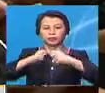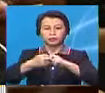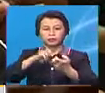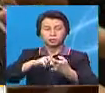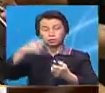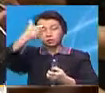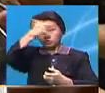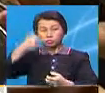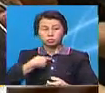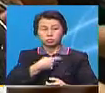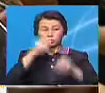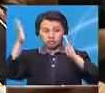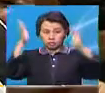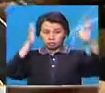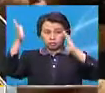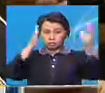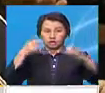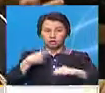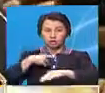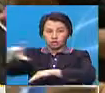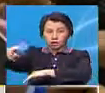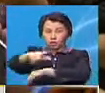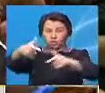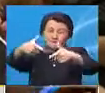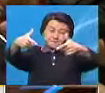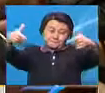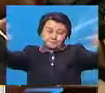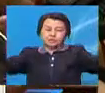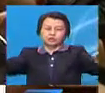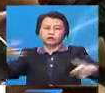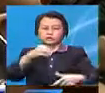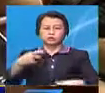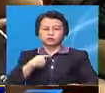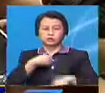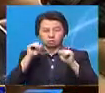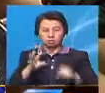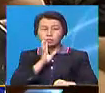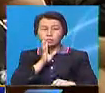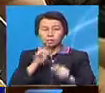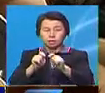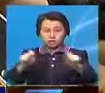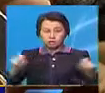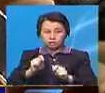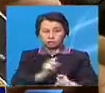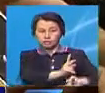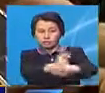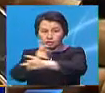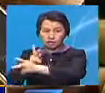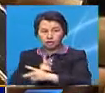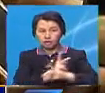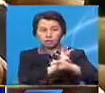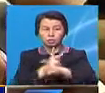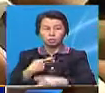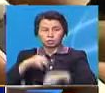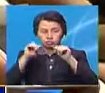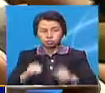kita bagi Malaysia kita adalah laut kita terlalu luas dan kita boleh katakan tempat kita kawalan kita di darat ni